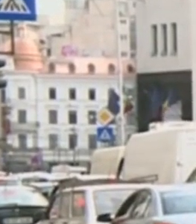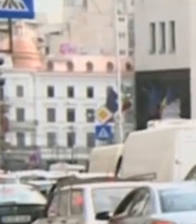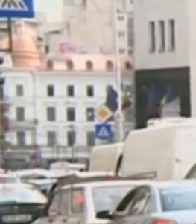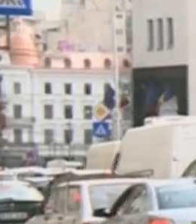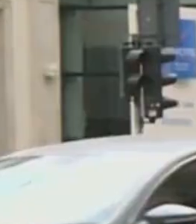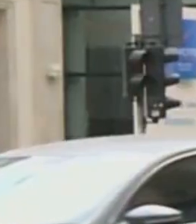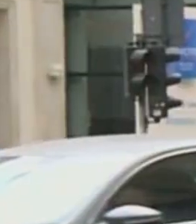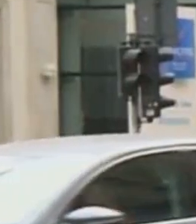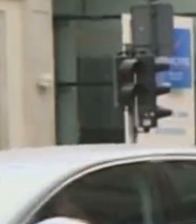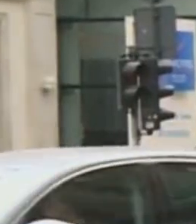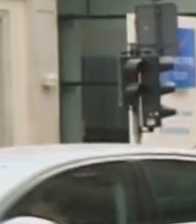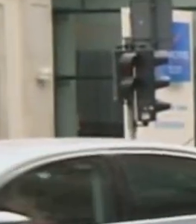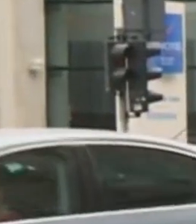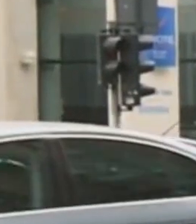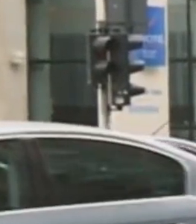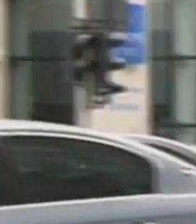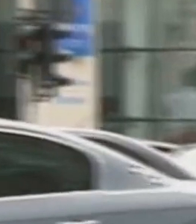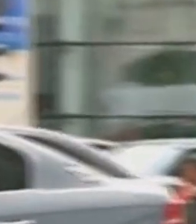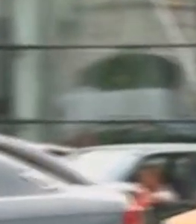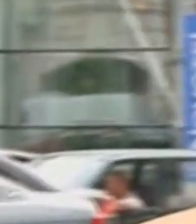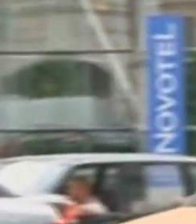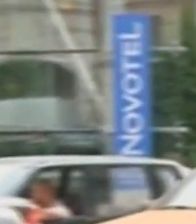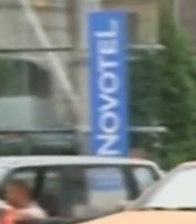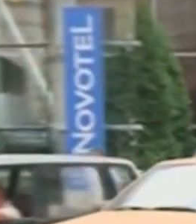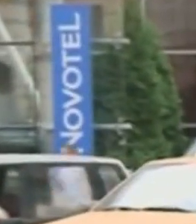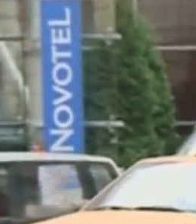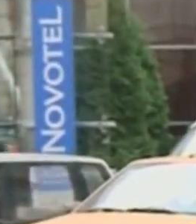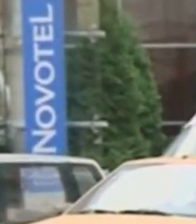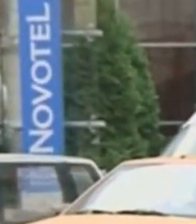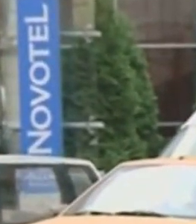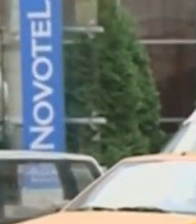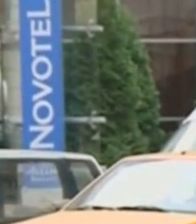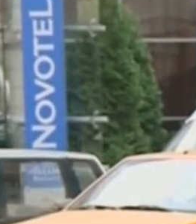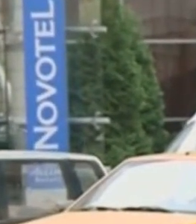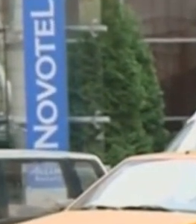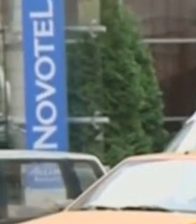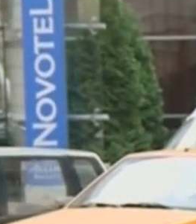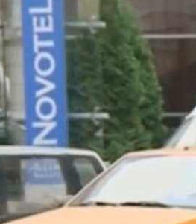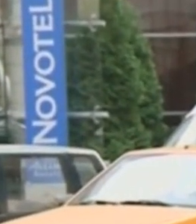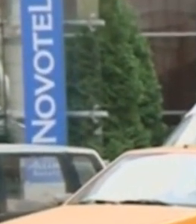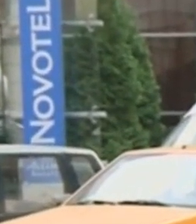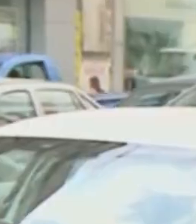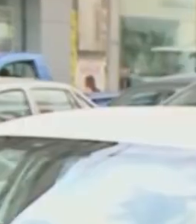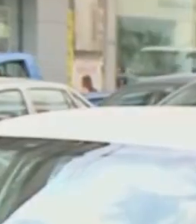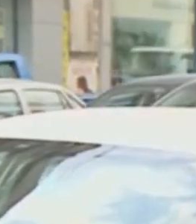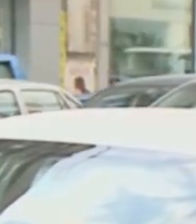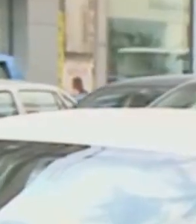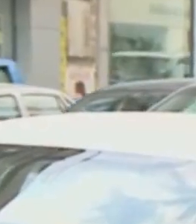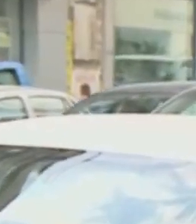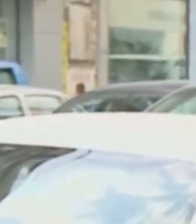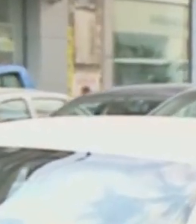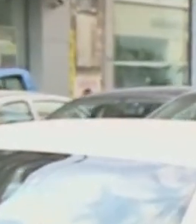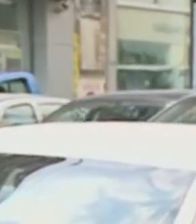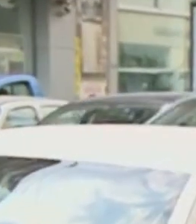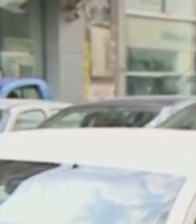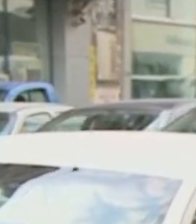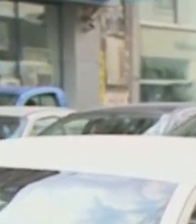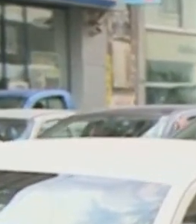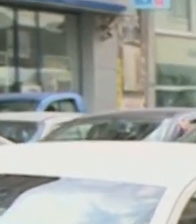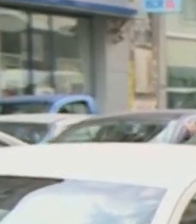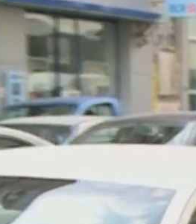de incendii. Adică acești cetățeni, de fapt, nu sunt niște cetățeni, un grup de